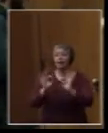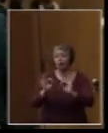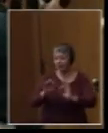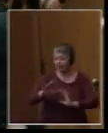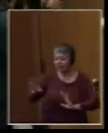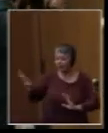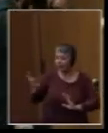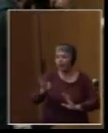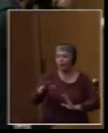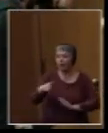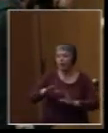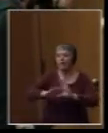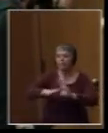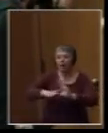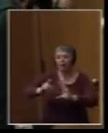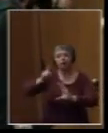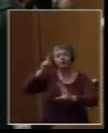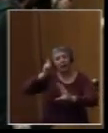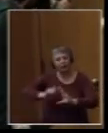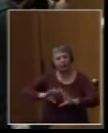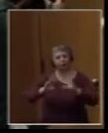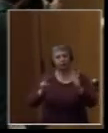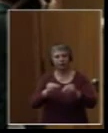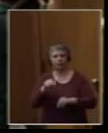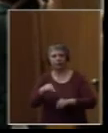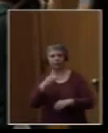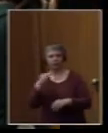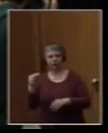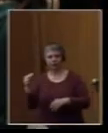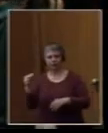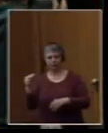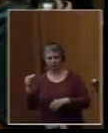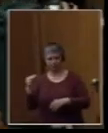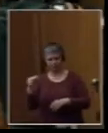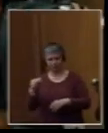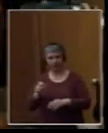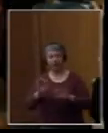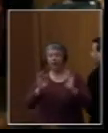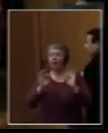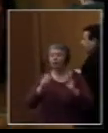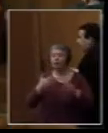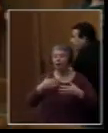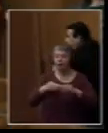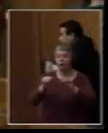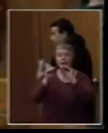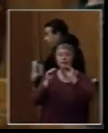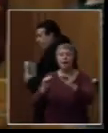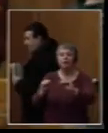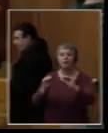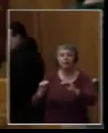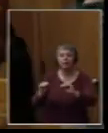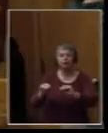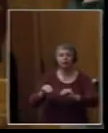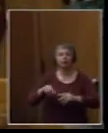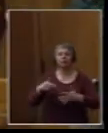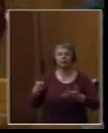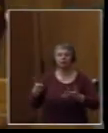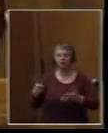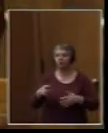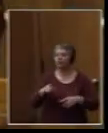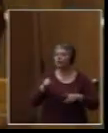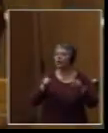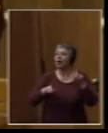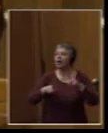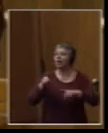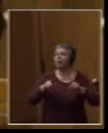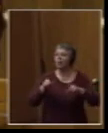αυτά. Δυνατότητα κατάρτισης ή εξειδίκευσης σε συγκεκριμένους τομείς, παραδείγματος χάρη ξεναγή